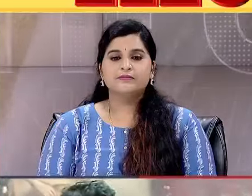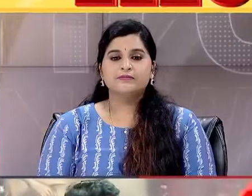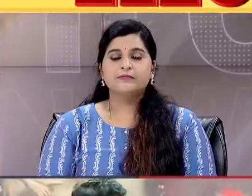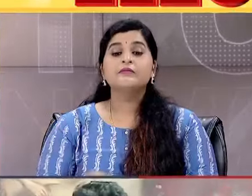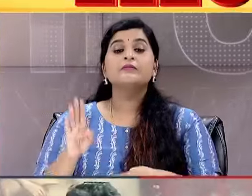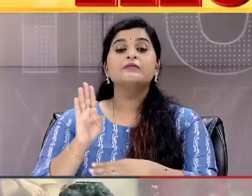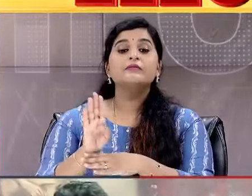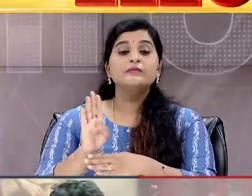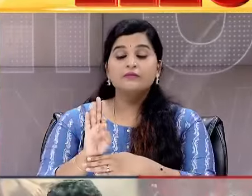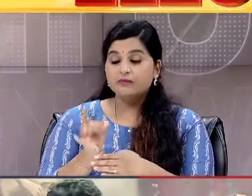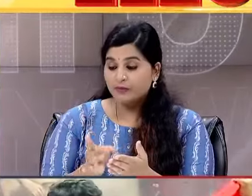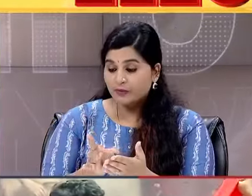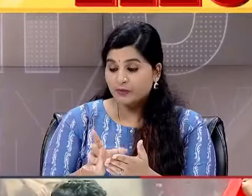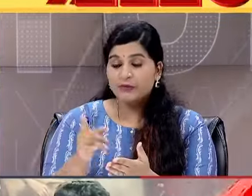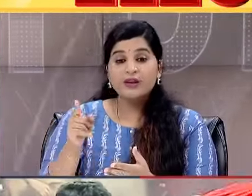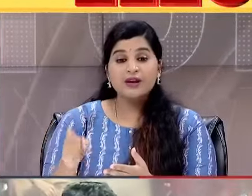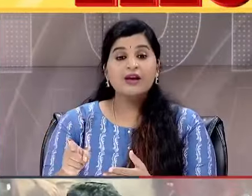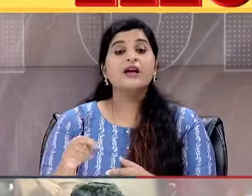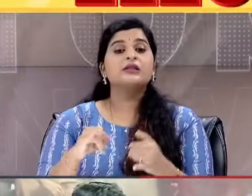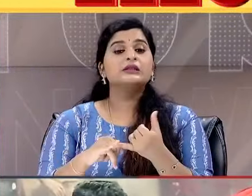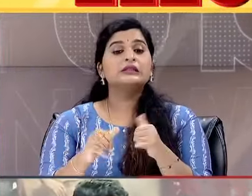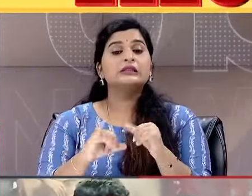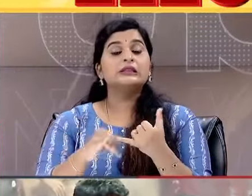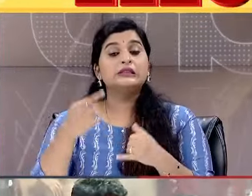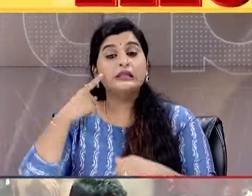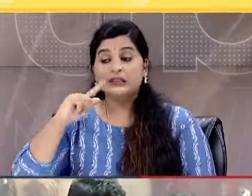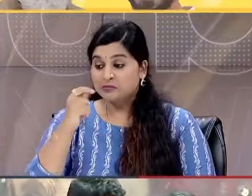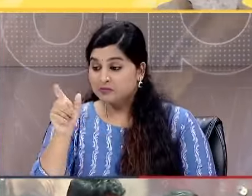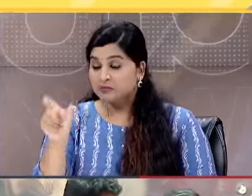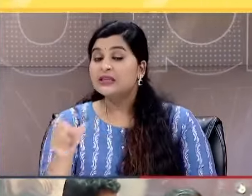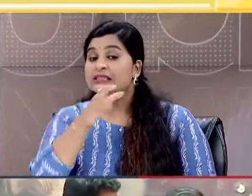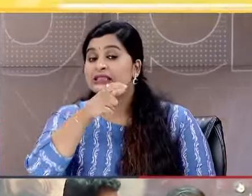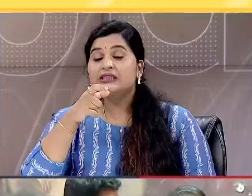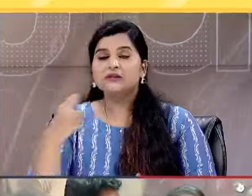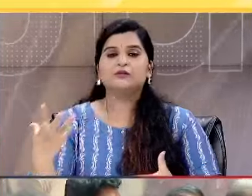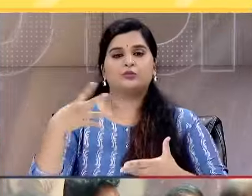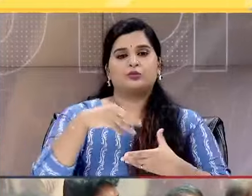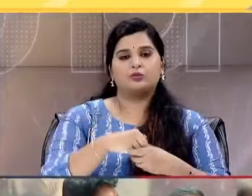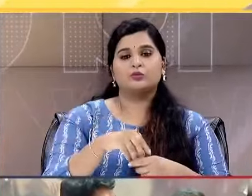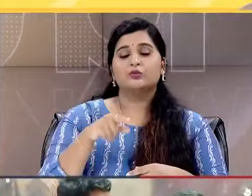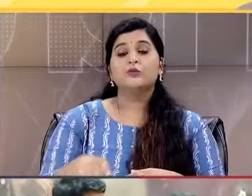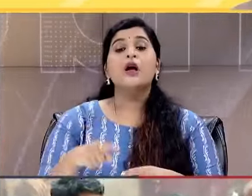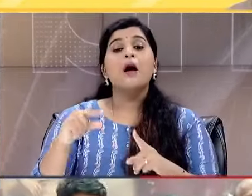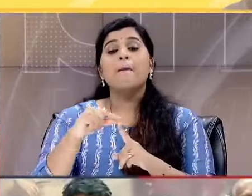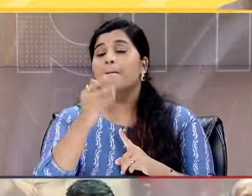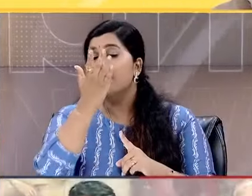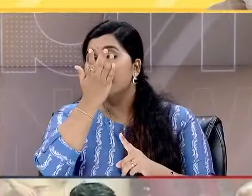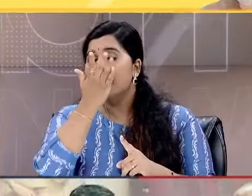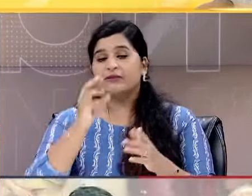കോൺഗ്രസ് പുറത്താക്കിയ വെള്ളനാട് ശശി സി പി എമ്മിൽ. ജില്ലാ നേതൃത്വത്തിനെതിരെ രൂക്ഷ വിമർശനം ഉന്നയിച്ചുകൊണ്ടാണ് ശശി പാർട്ടി വിട്ടത്. ജില്ലാ പഞ്ചായത്ത് അംഗമായ വെള്ളനാട്